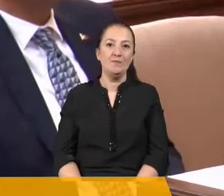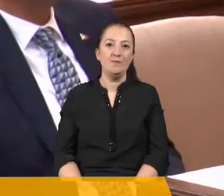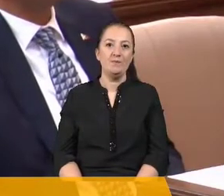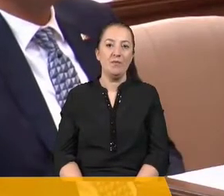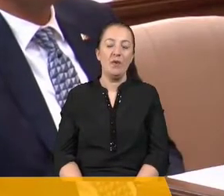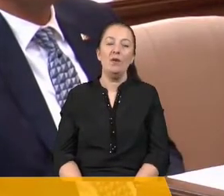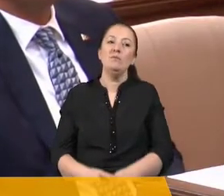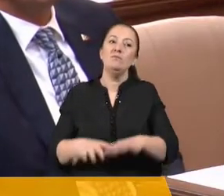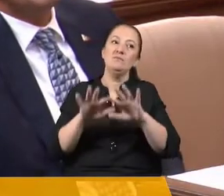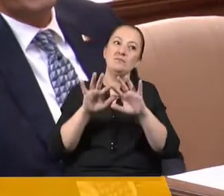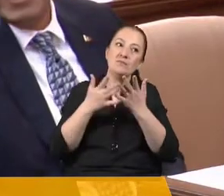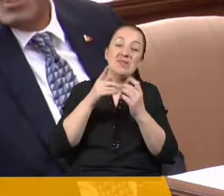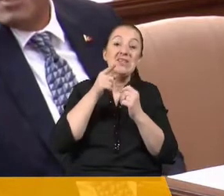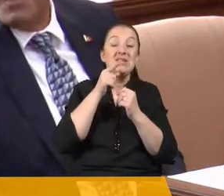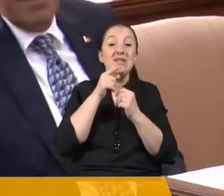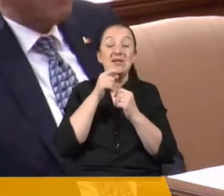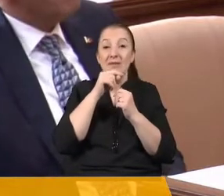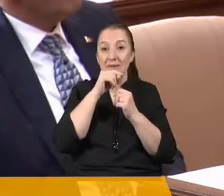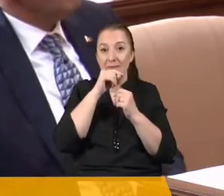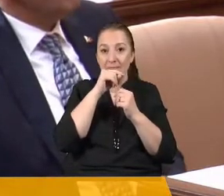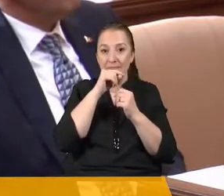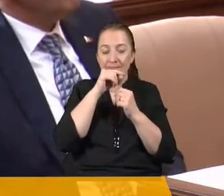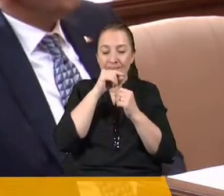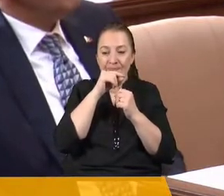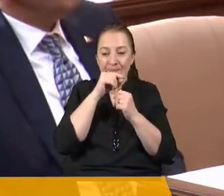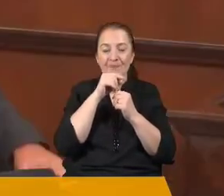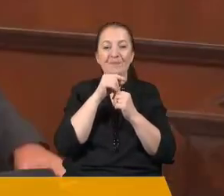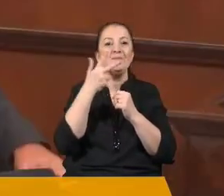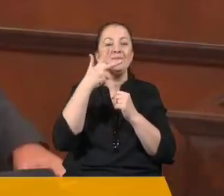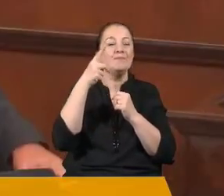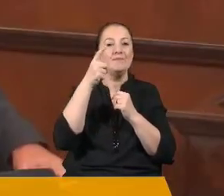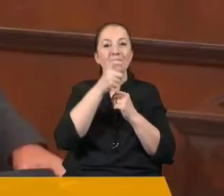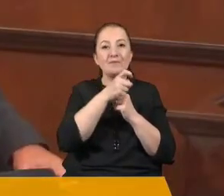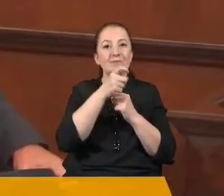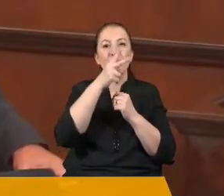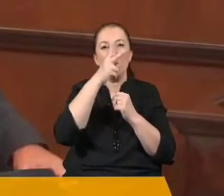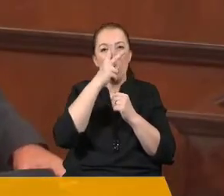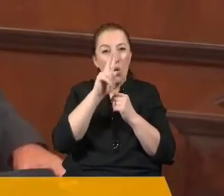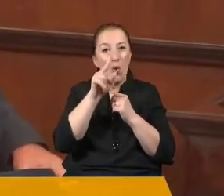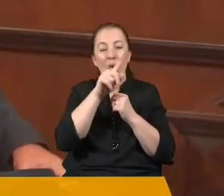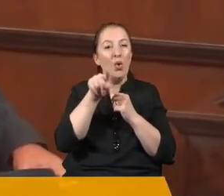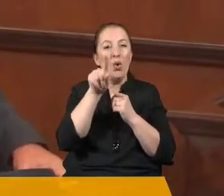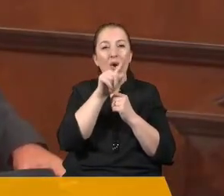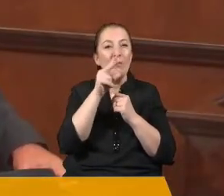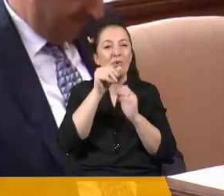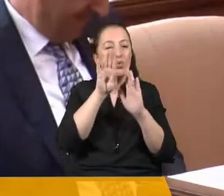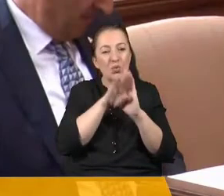Peki yani size niye bakın 3 ay köylüye ucuz su vermek niye zorunuza gidiyor arkadaşlar?